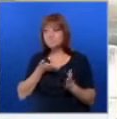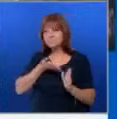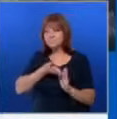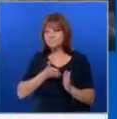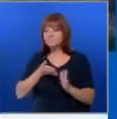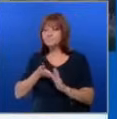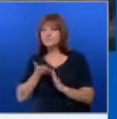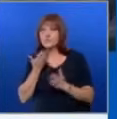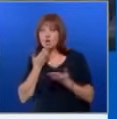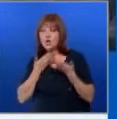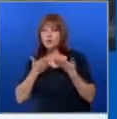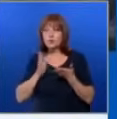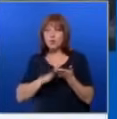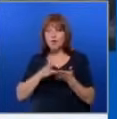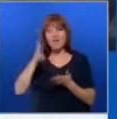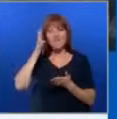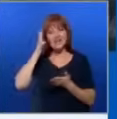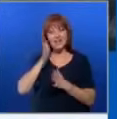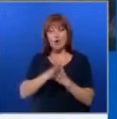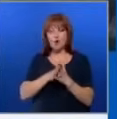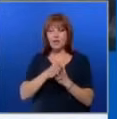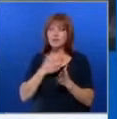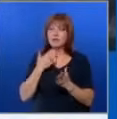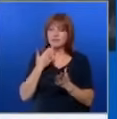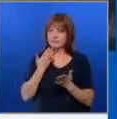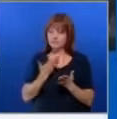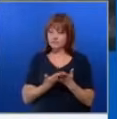и договорки. Французите ясно заявиха срещу кого